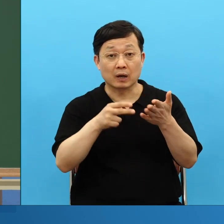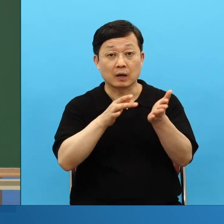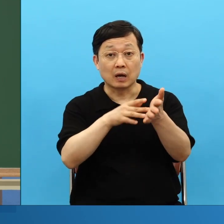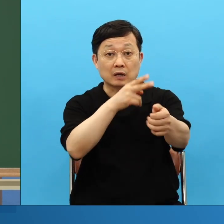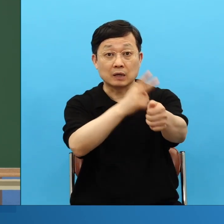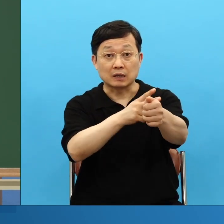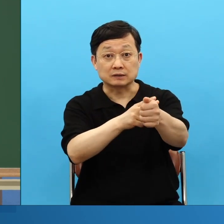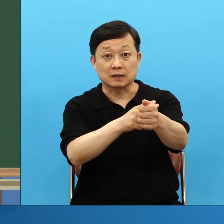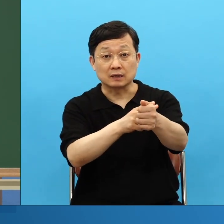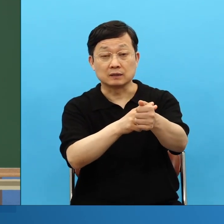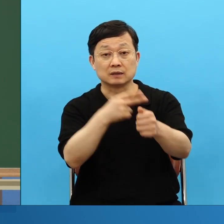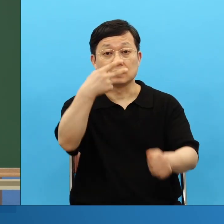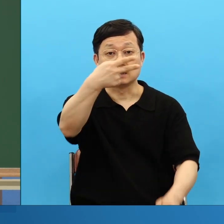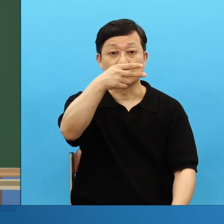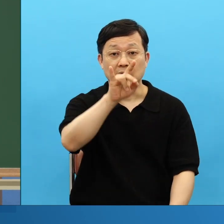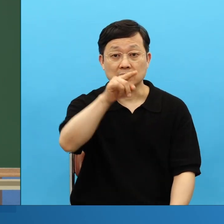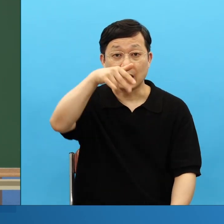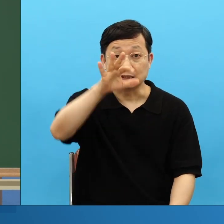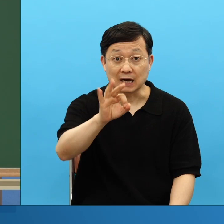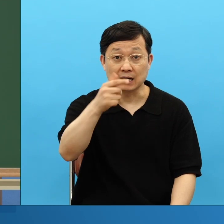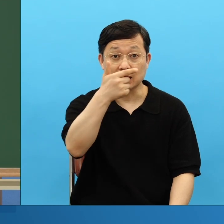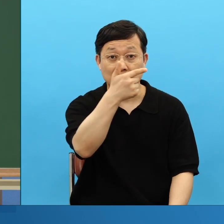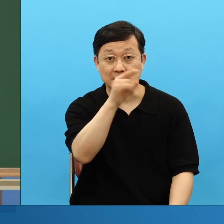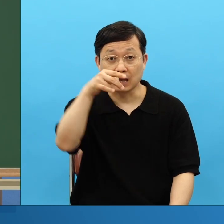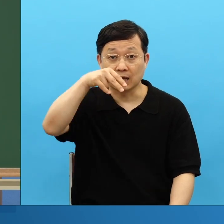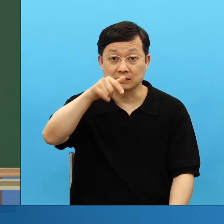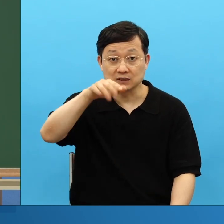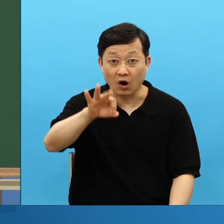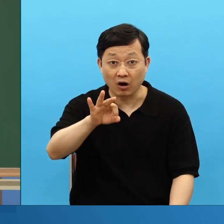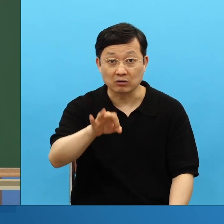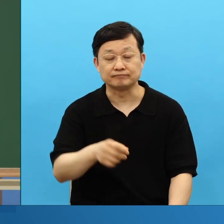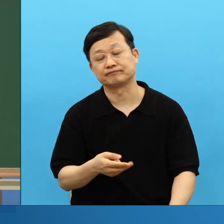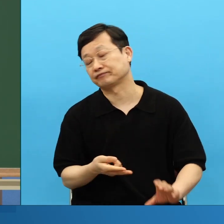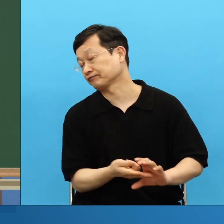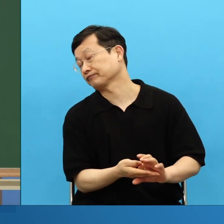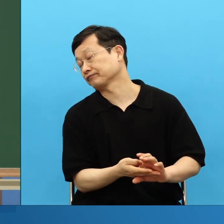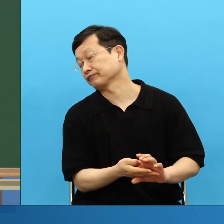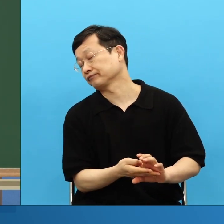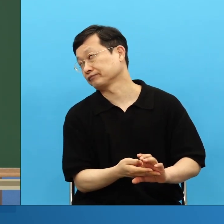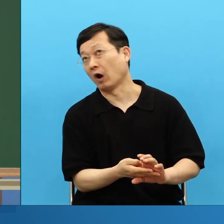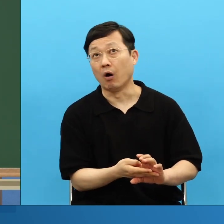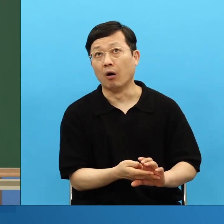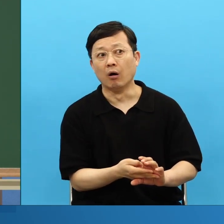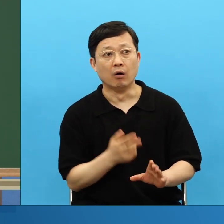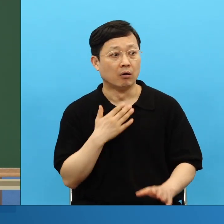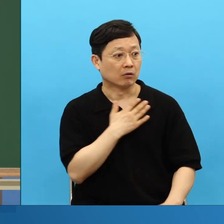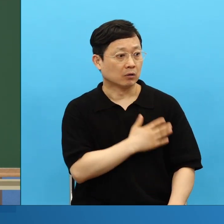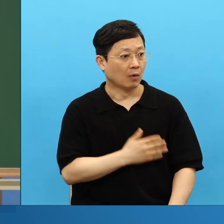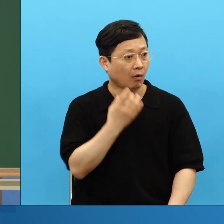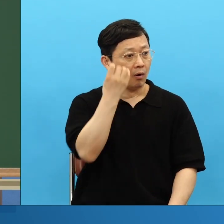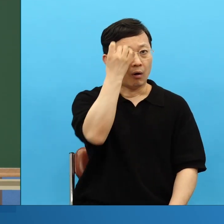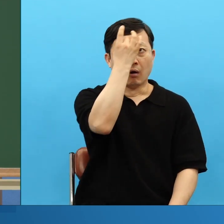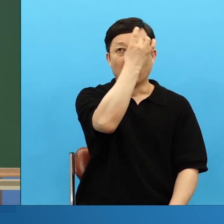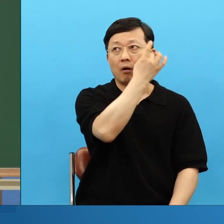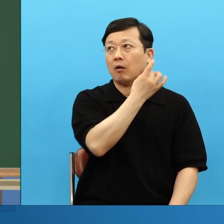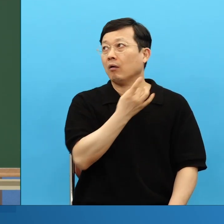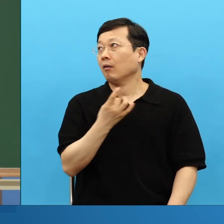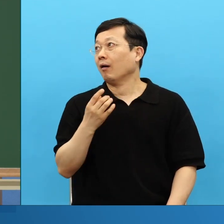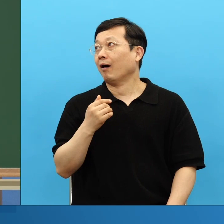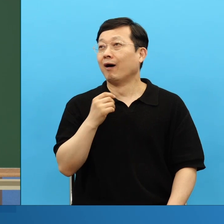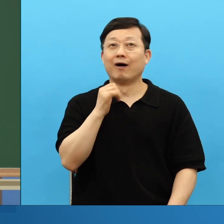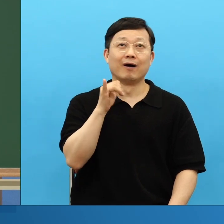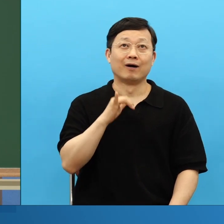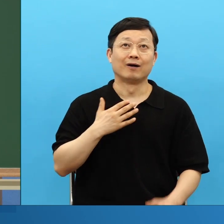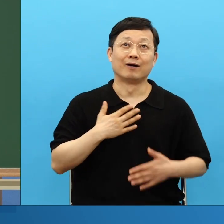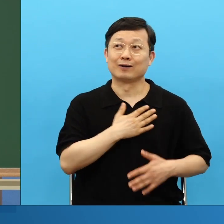너무 기분이 좋더라고요. 장로님이에요. 계속 생각이 나가지고 혼이 났다는 거예요. 주 예수 그리스도 이름으로 떠나가라